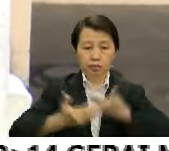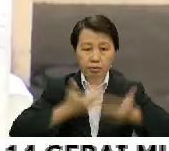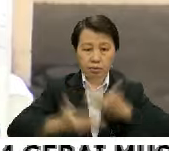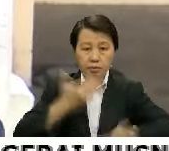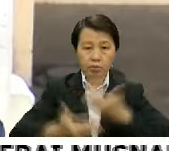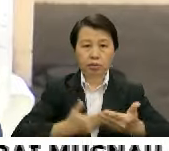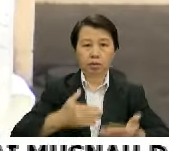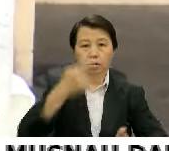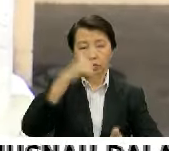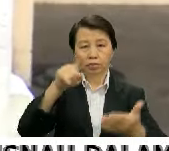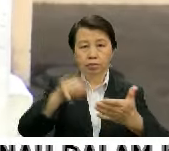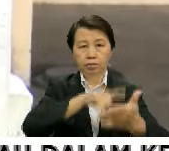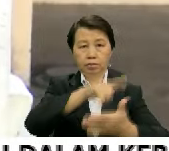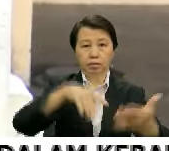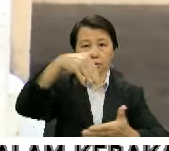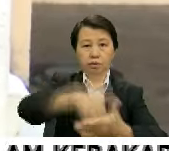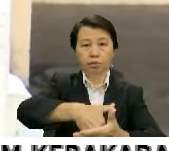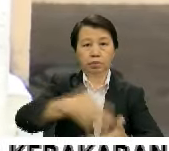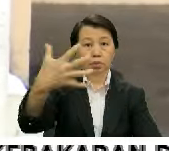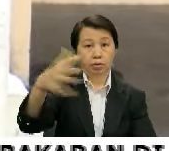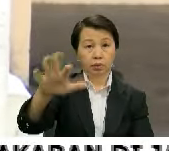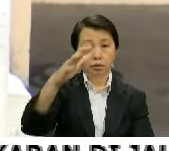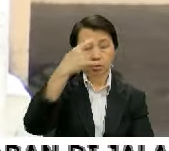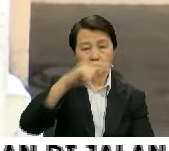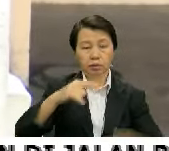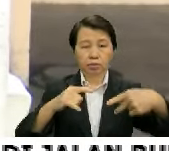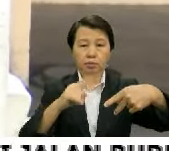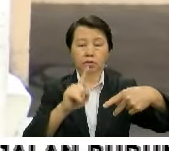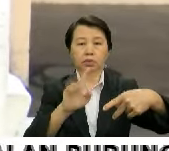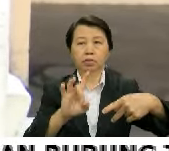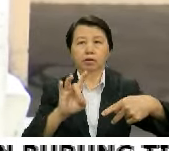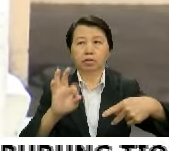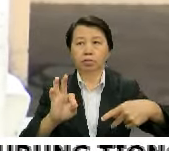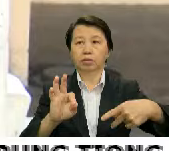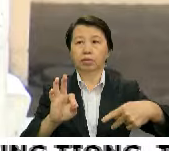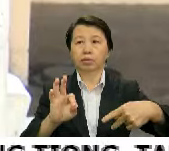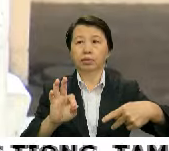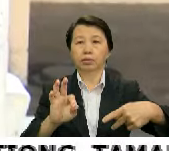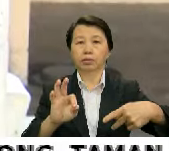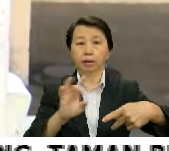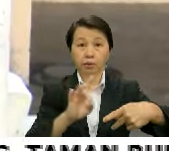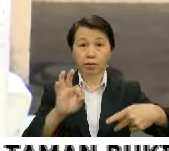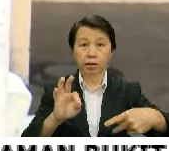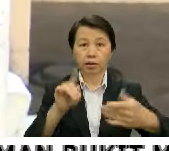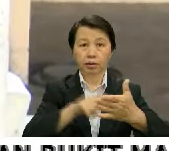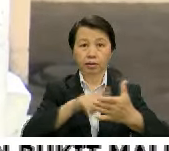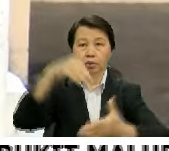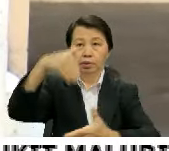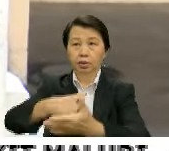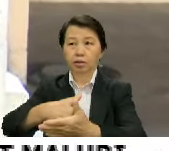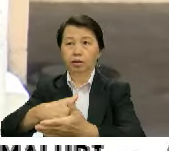proses pengundian bagi pilihan umum ke-15 bagi kawasan P189 Sempurna dan juga pilihan raya kecil bagi